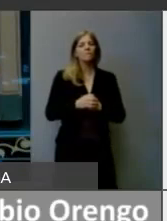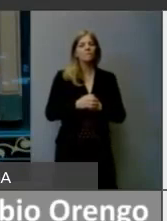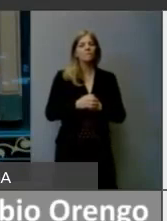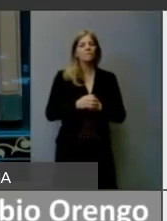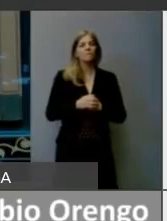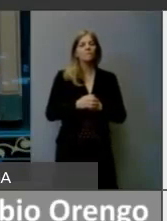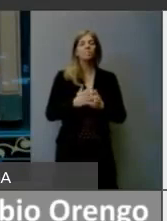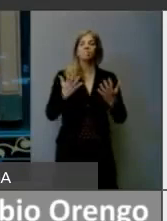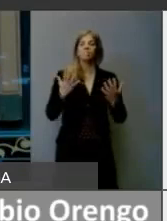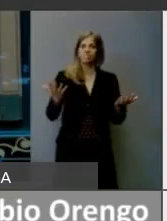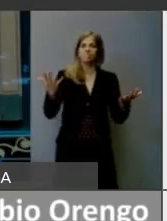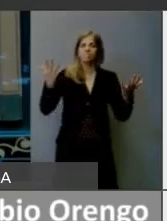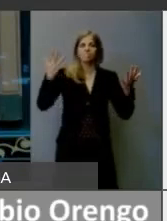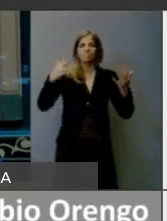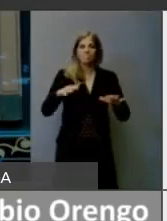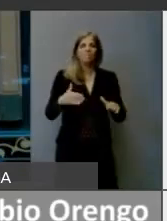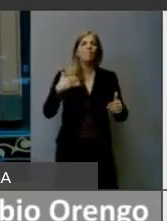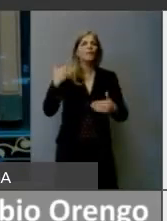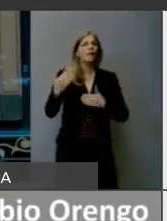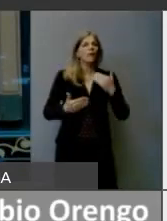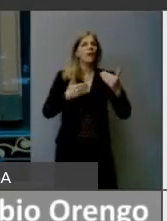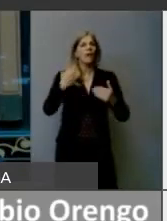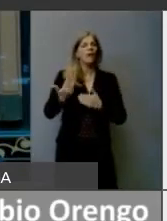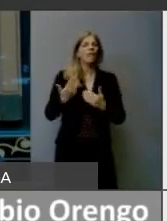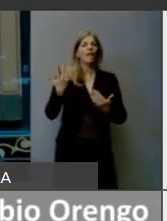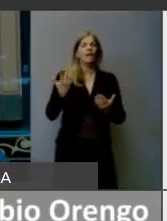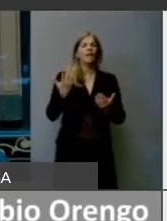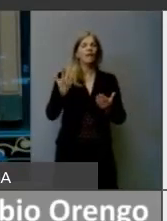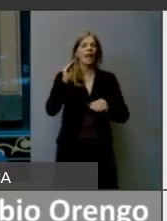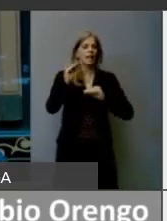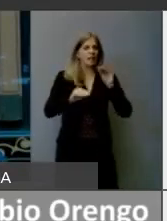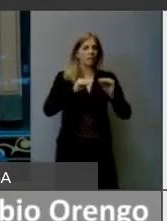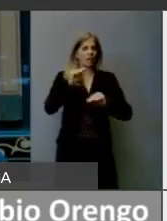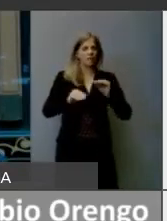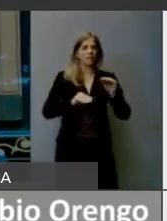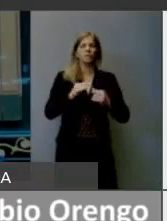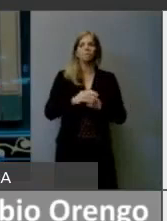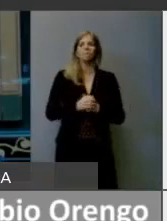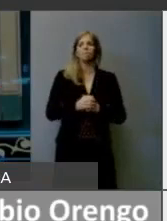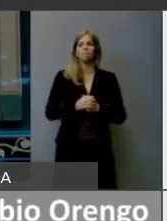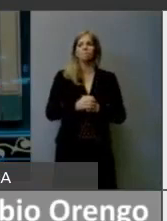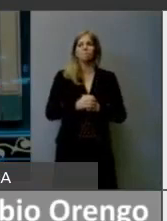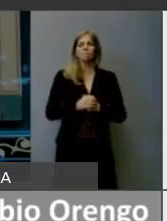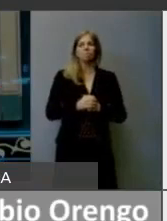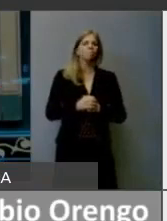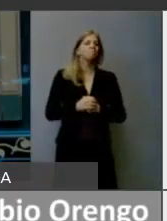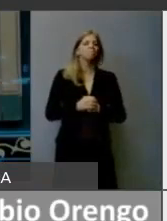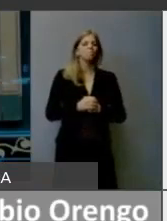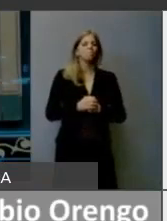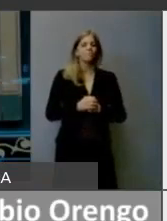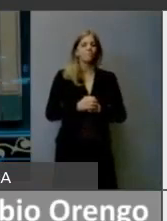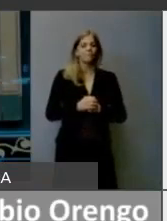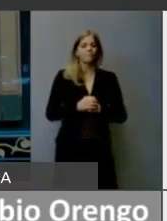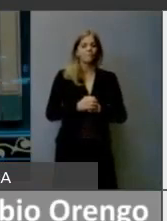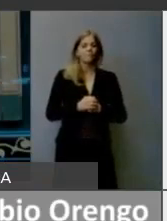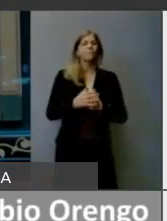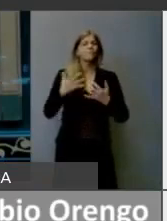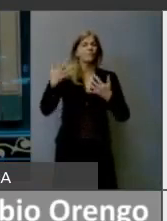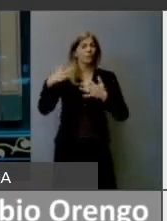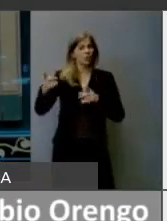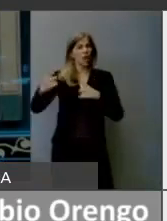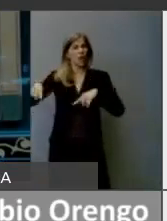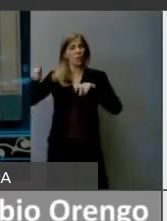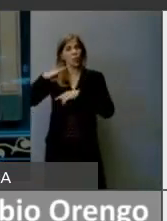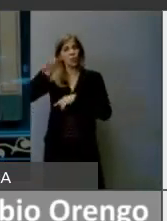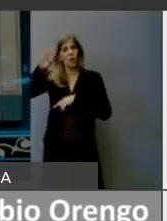Adesso proseguiamo con le interpellanze. Come discusso questo punto, come discusso nella conferenza capigruppo, ha avuto